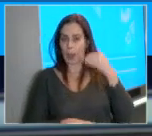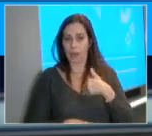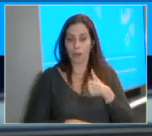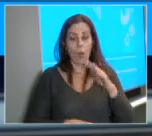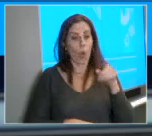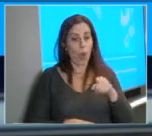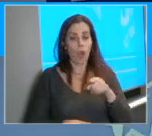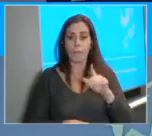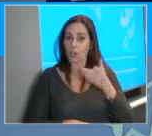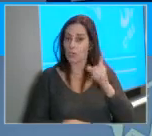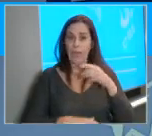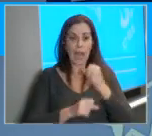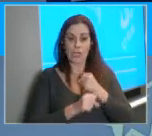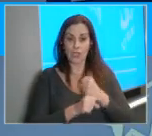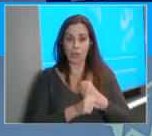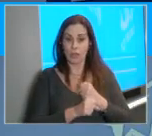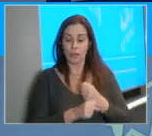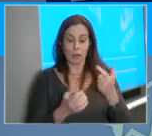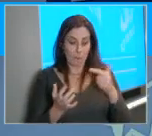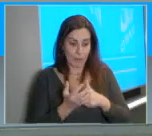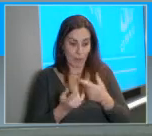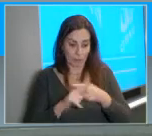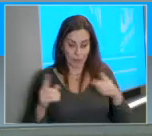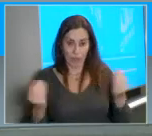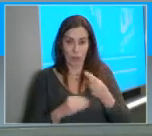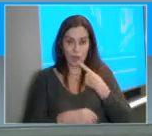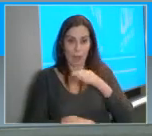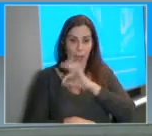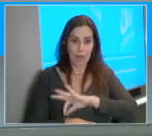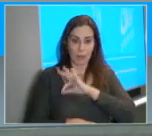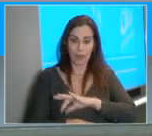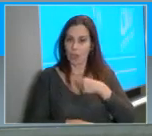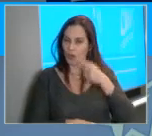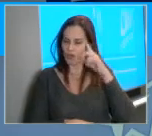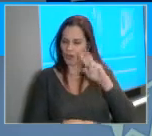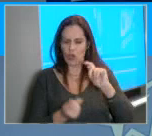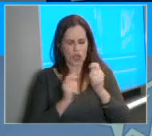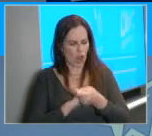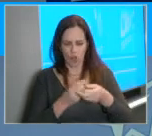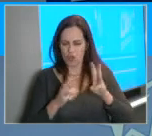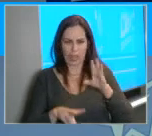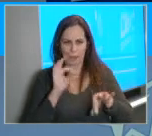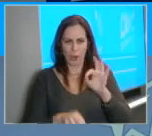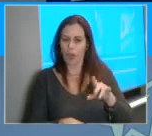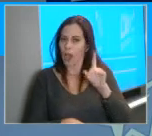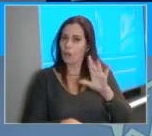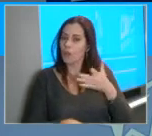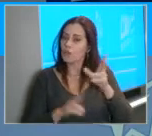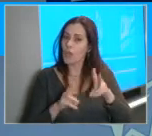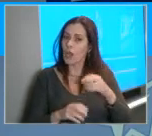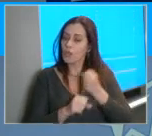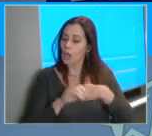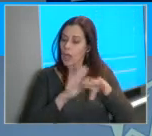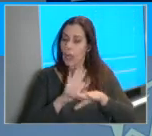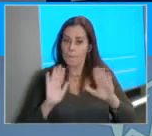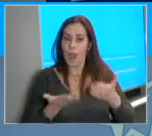אולי גלעד בהרי, מה שצריך לעשות, מתוך שלל הדברים שאמר אביגדור ליברמן, אני לא חושב שישנו עכשיו את שיטת הממשל, אבל אולי אפשר להעביר